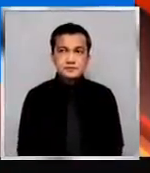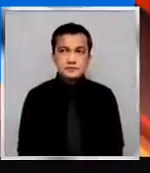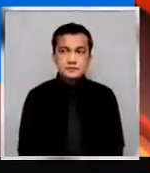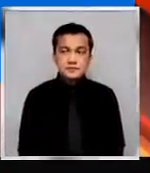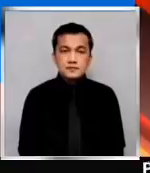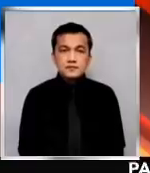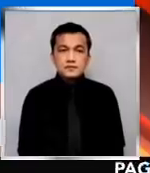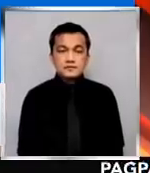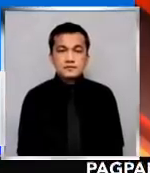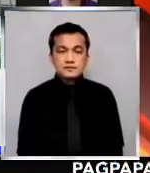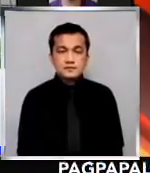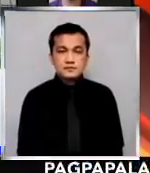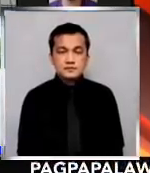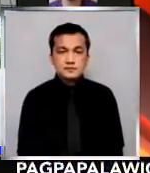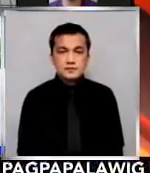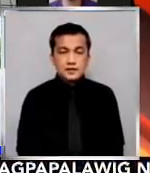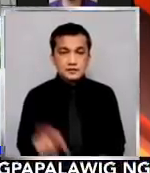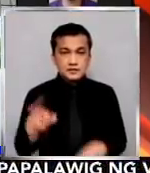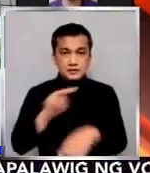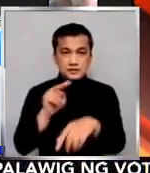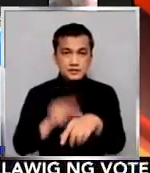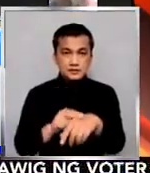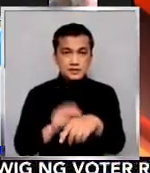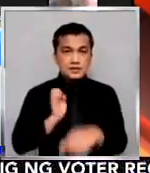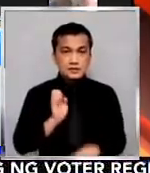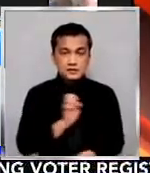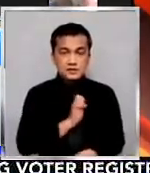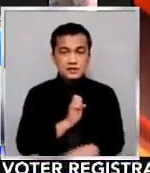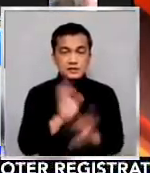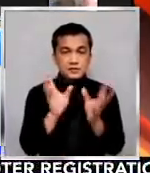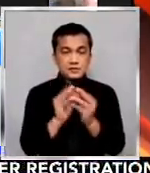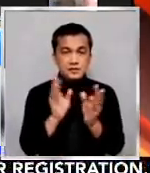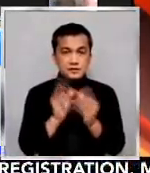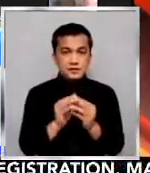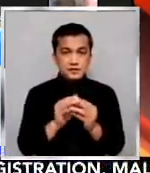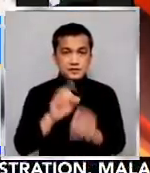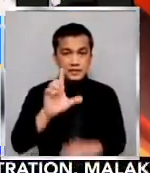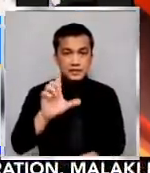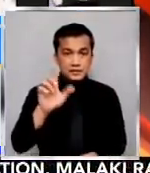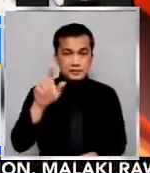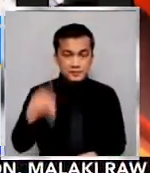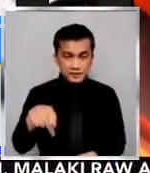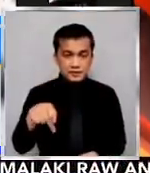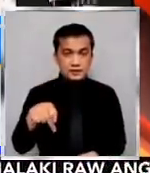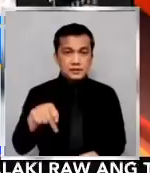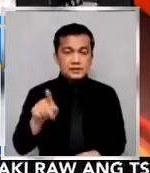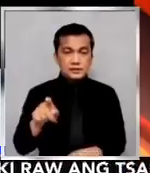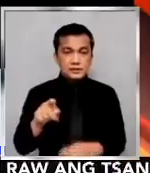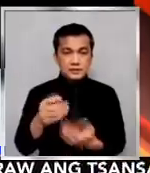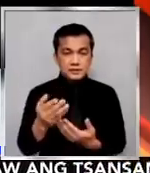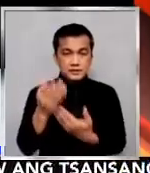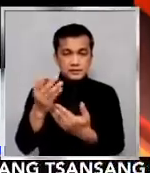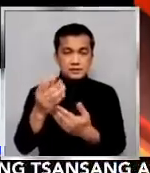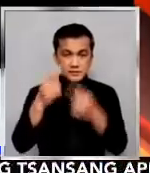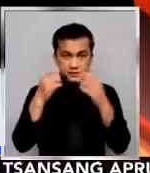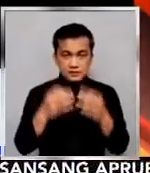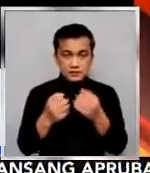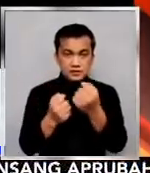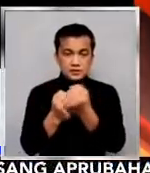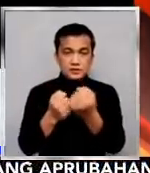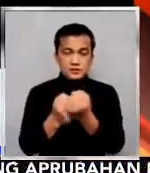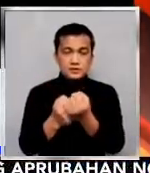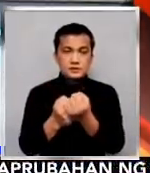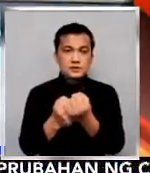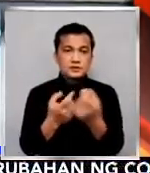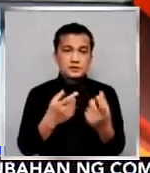Sa kanilang National Executive Council meeting, nagpasa ang Liberal Party ng resolusyon para suporta ng hakbang ni Vice President Leni